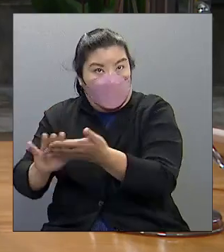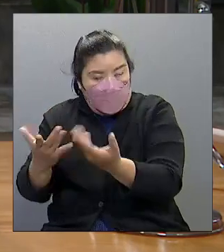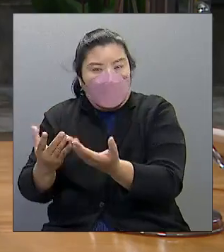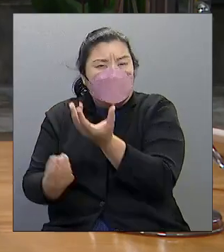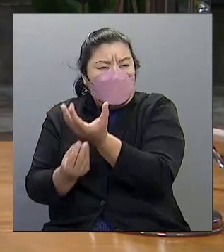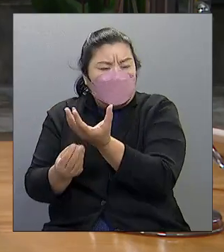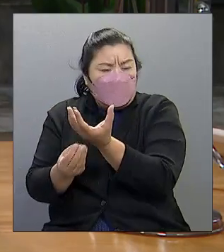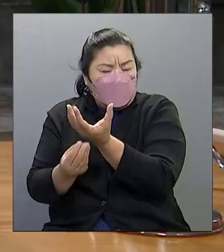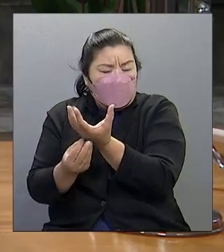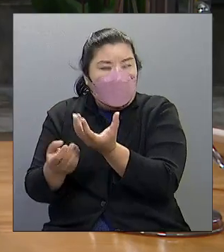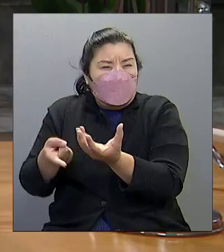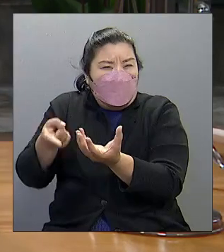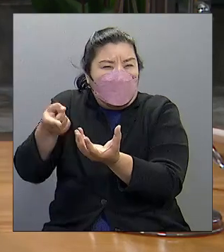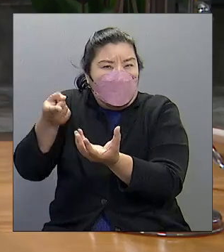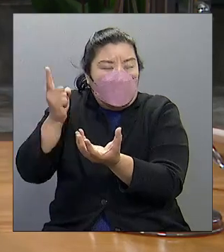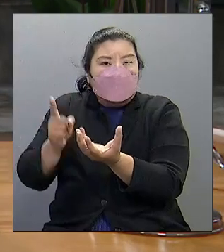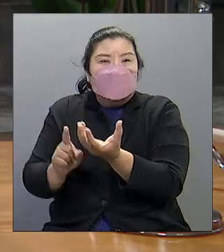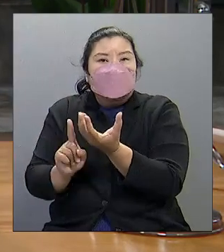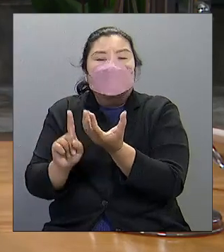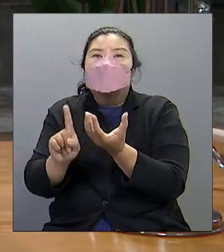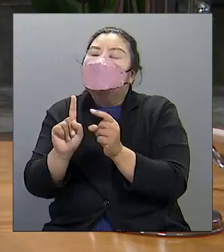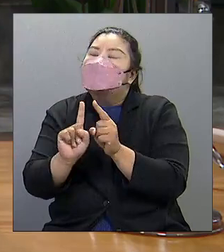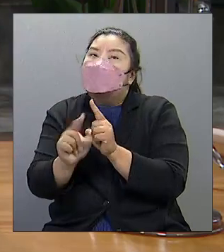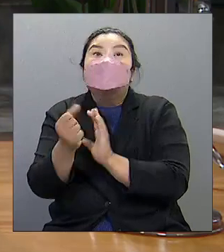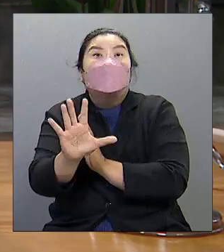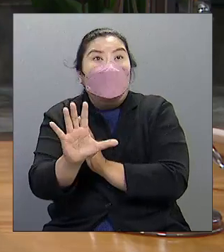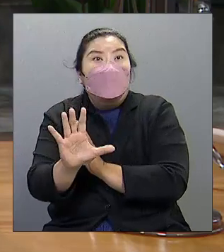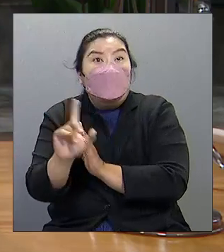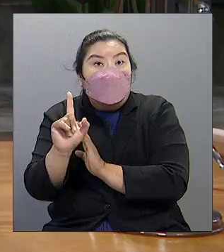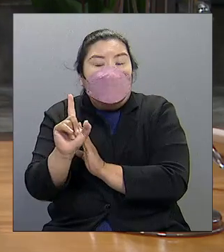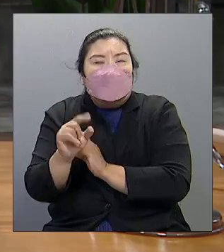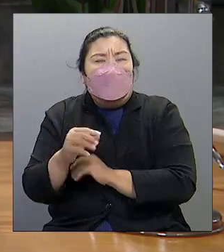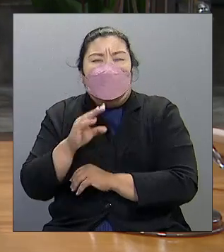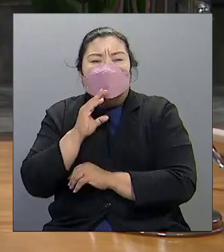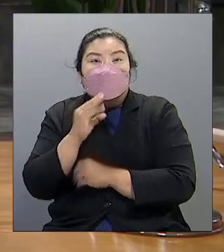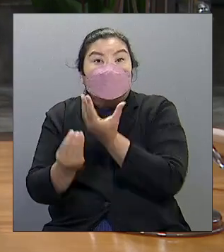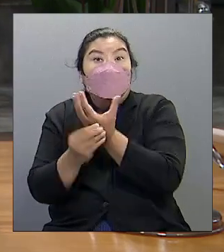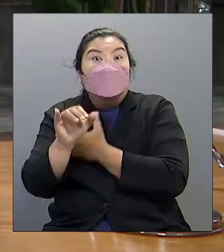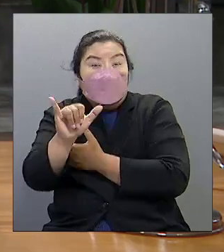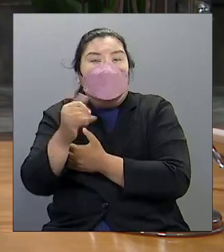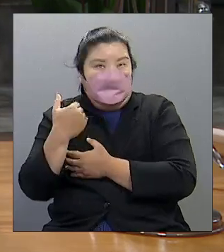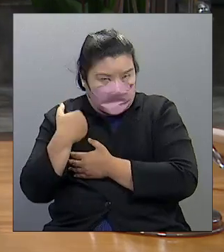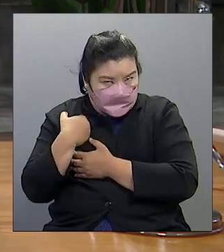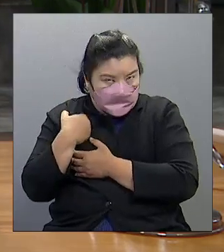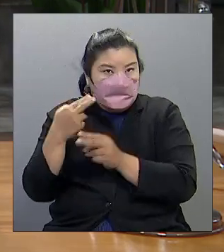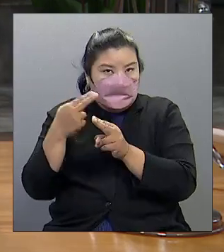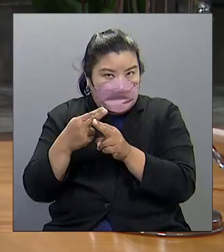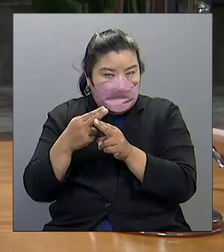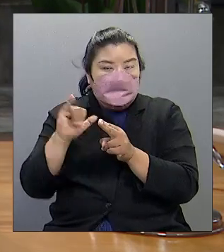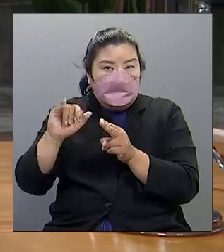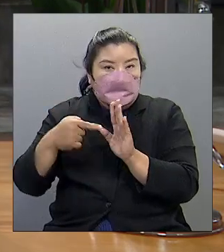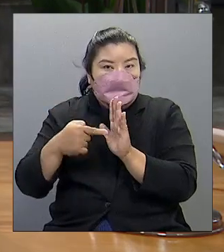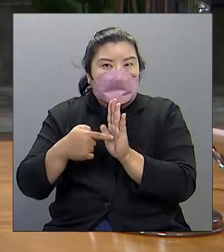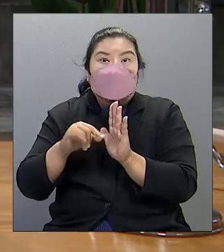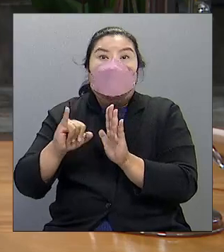ุขในน้ำเดือดจัดประมาณ 15 นาทีเนื่อจากว่าน่อไม้ดิบจะมีสารทเรีกวาไยาไน้จากธรรมชาติสารตันี้